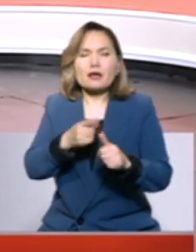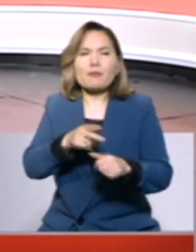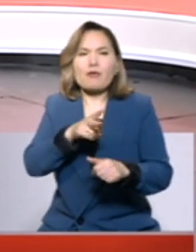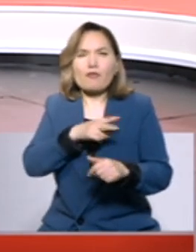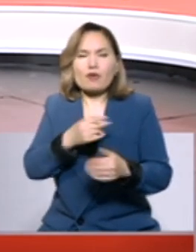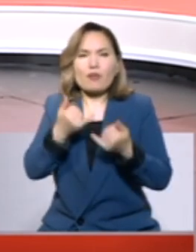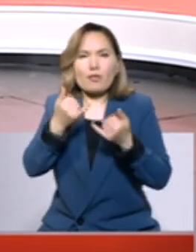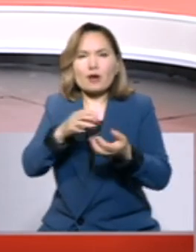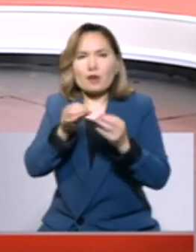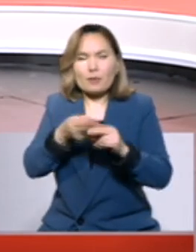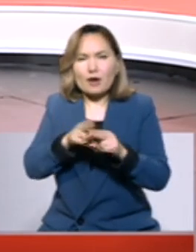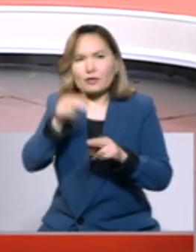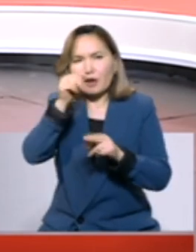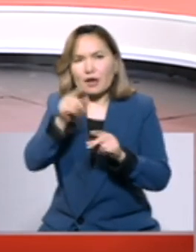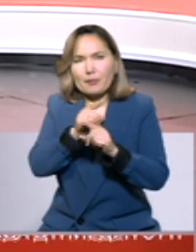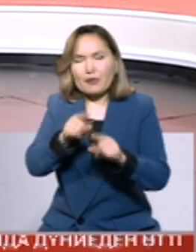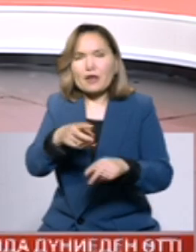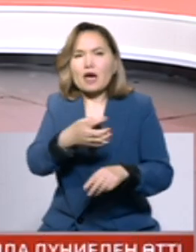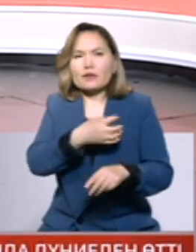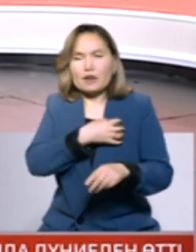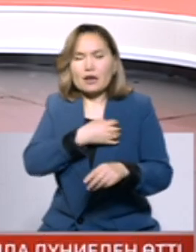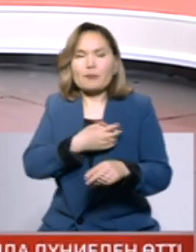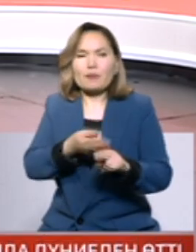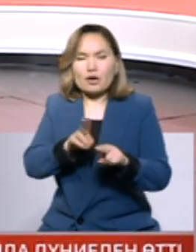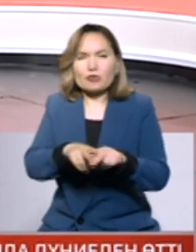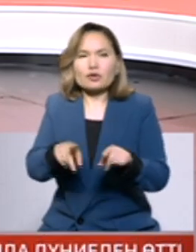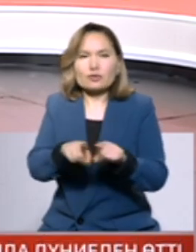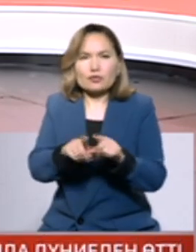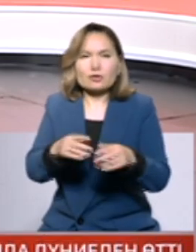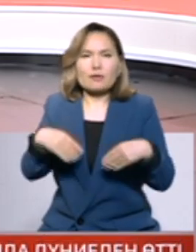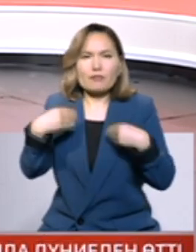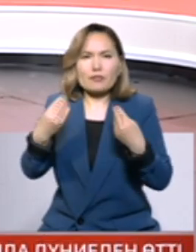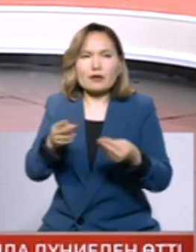ұсынған еді. Осы айдың басында наградалар өз иелерін тапты.